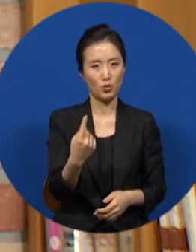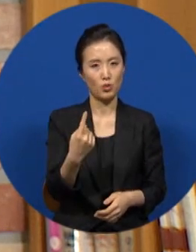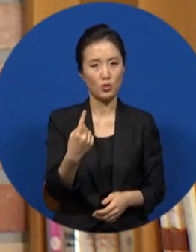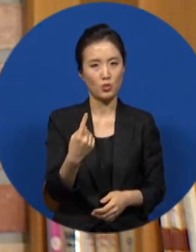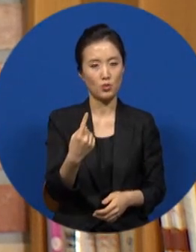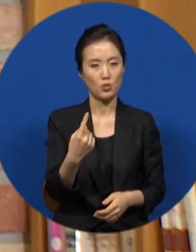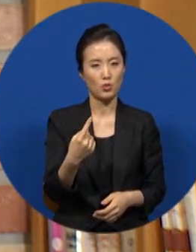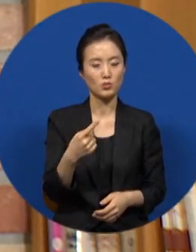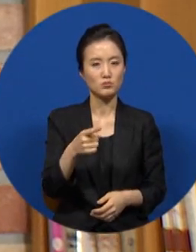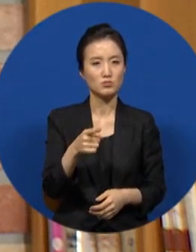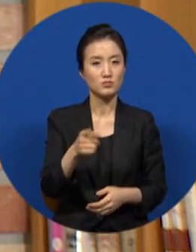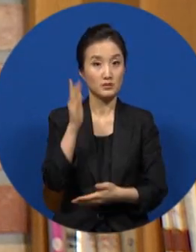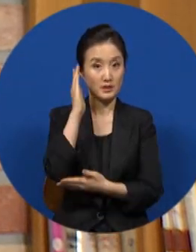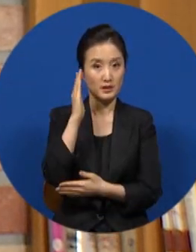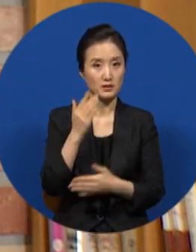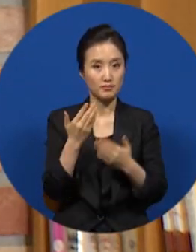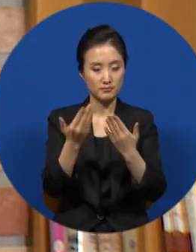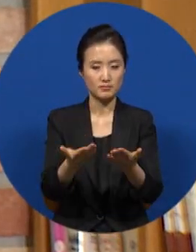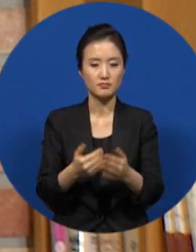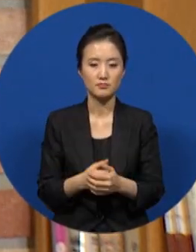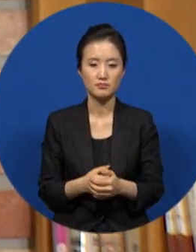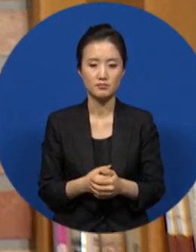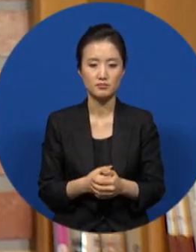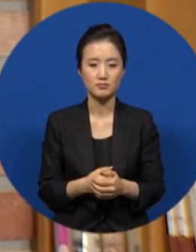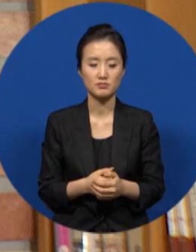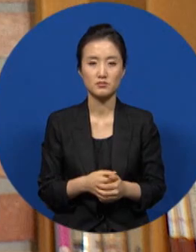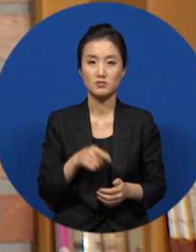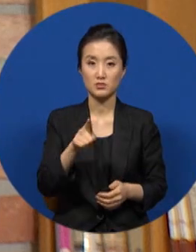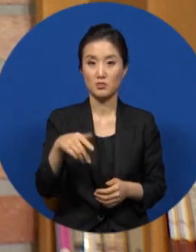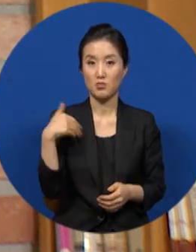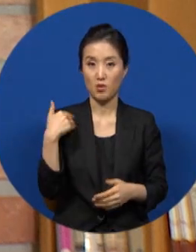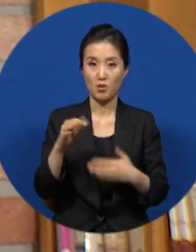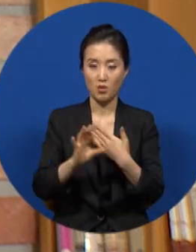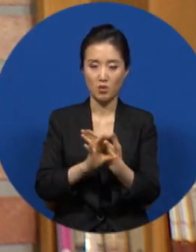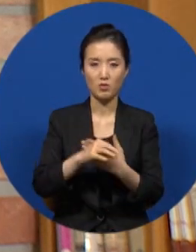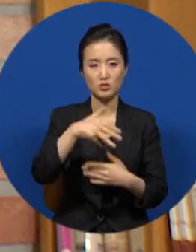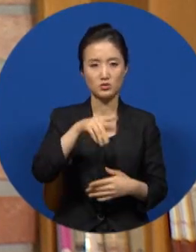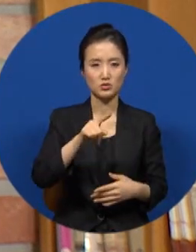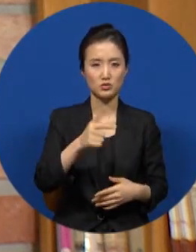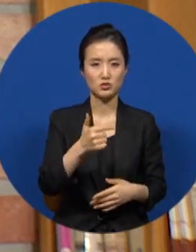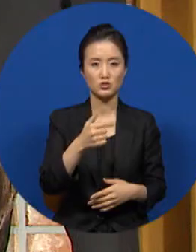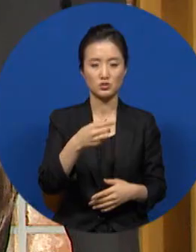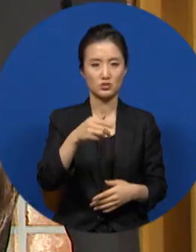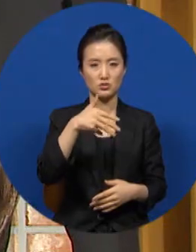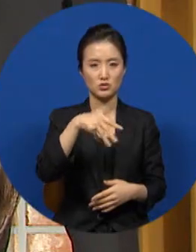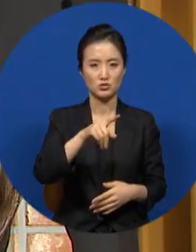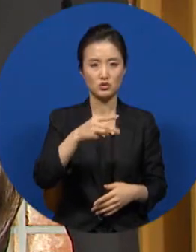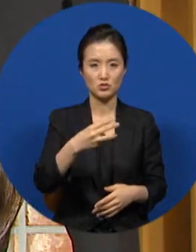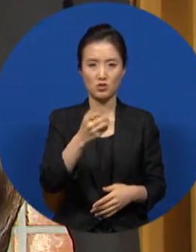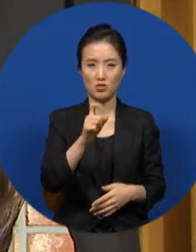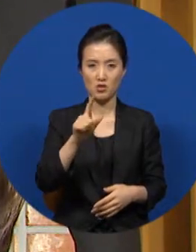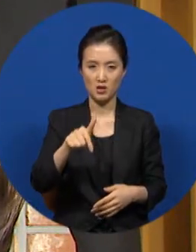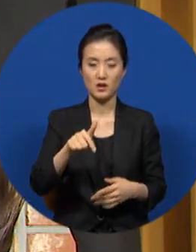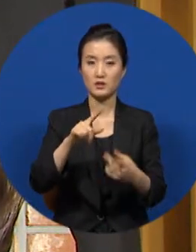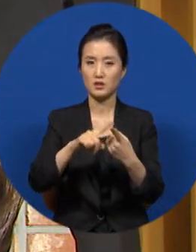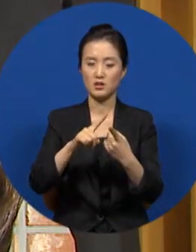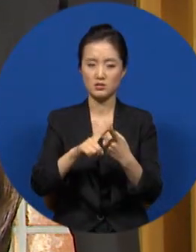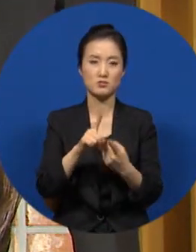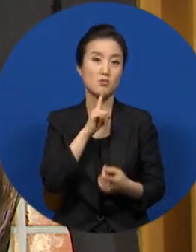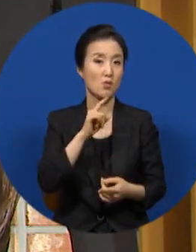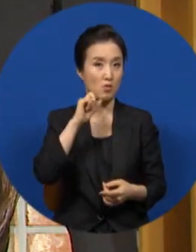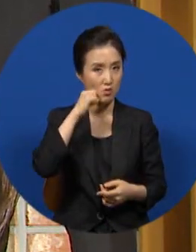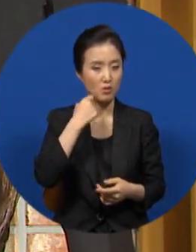철학사에서 사마천과 왕충을 빼면은 철학사를 논하기 힘들 정도로 굉장히 중요한 분이신데 이분이 쓴 논행이라는 책이 있어요.